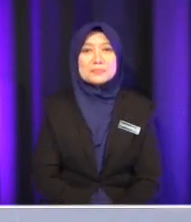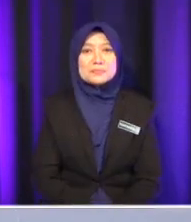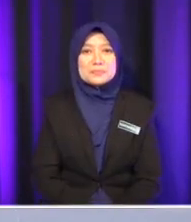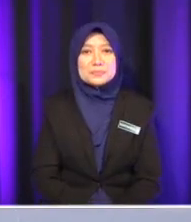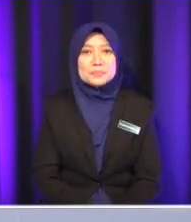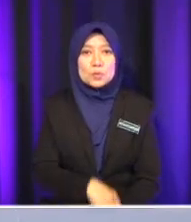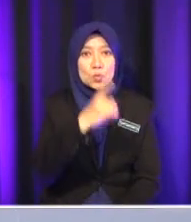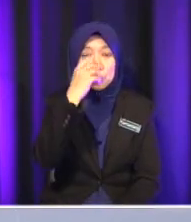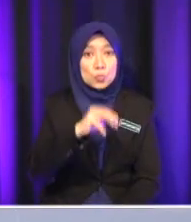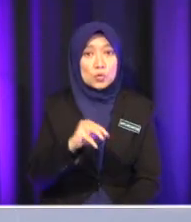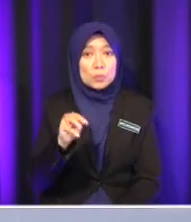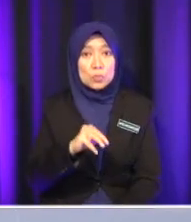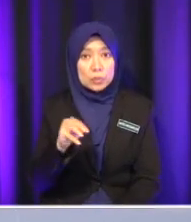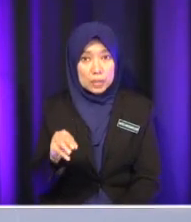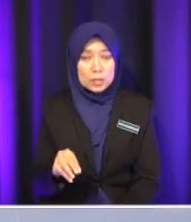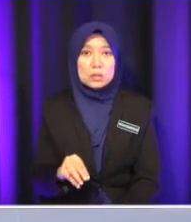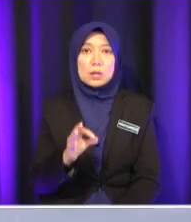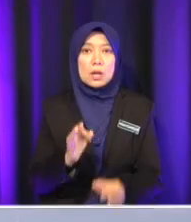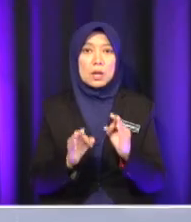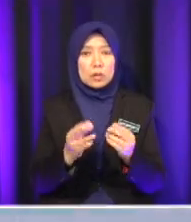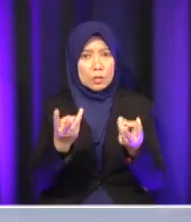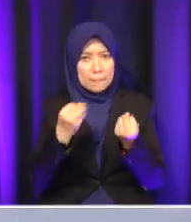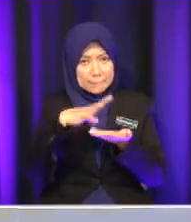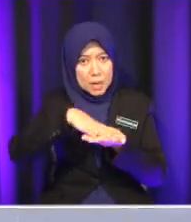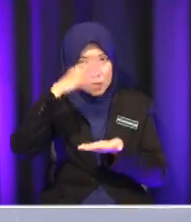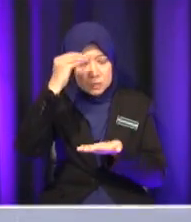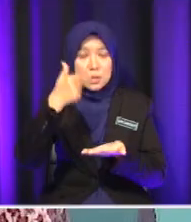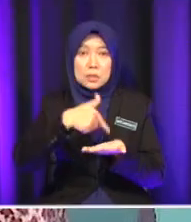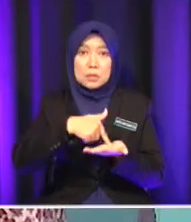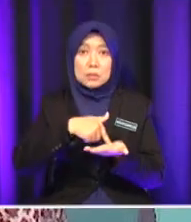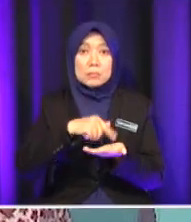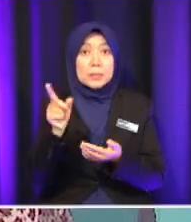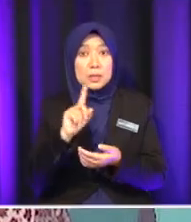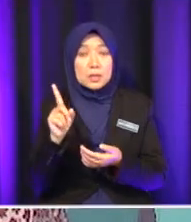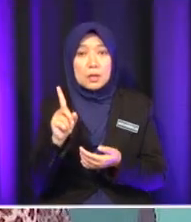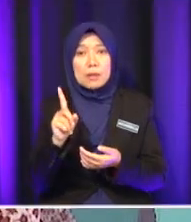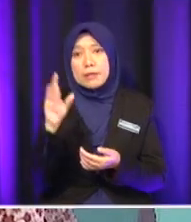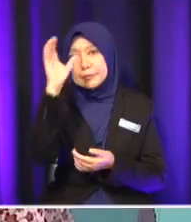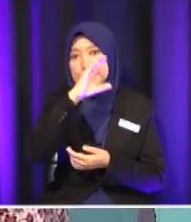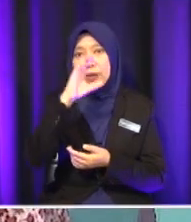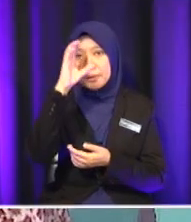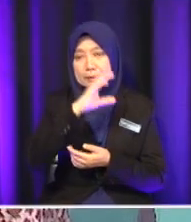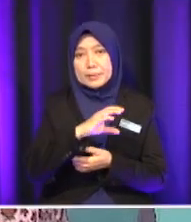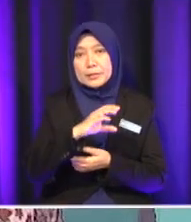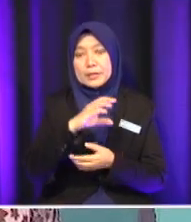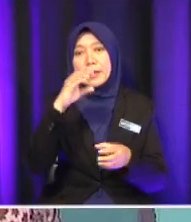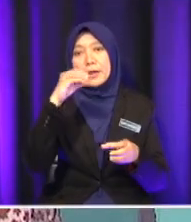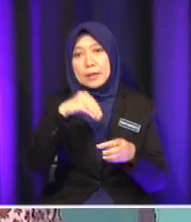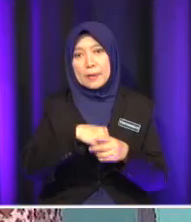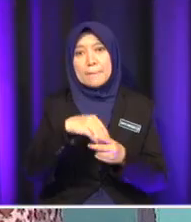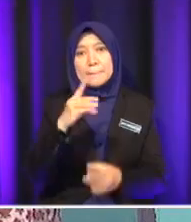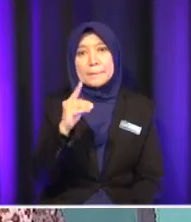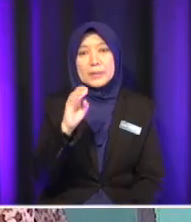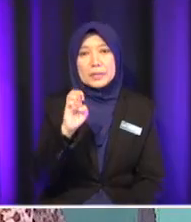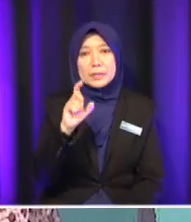yang mendapatkan bahan rujukan tambahan tapi di mana Oke kita Boleh dapatkan bahan-bahan tambahan di planta delima